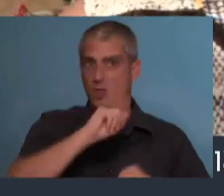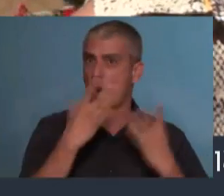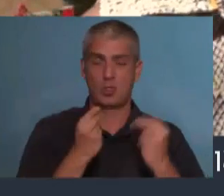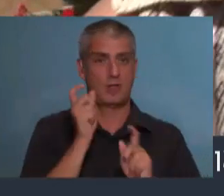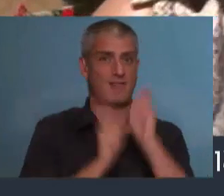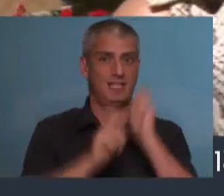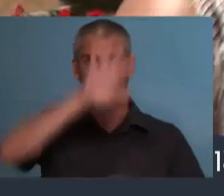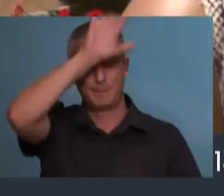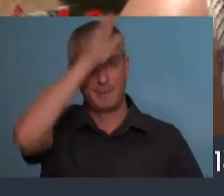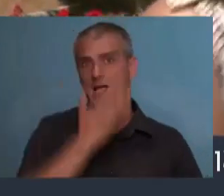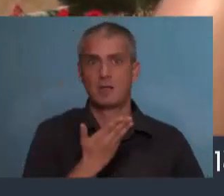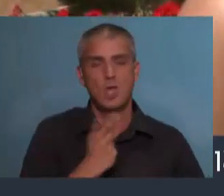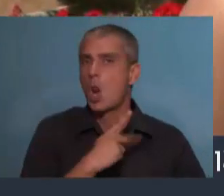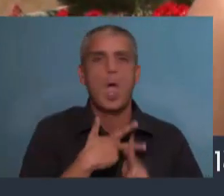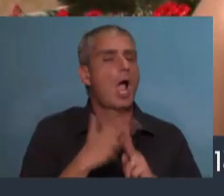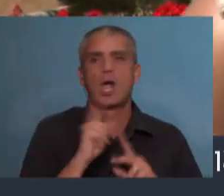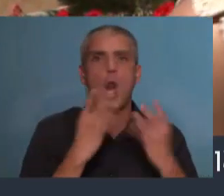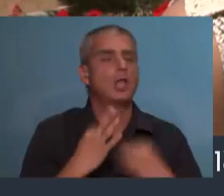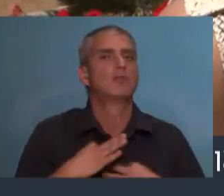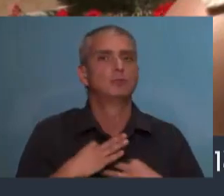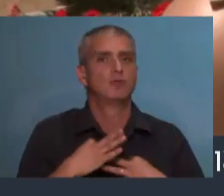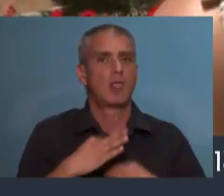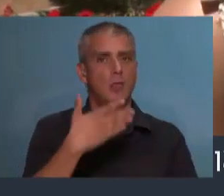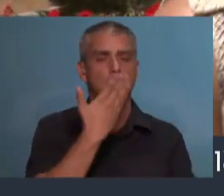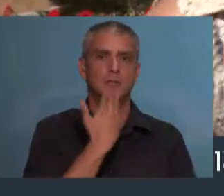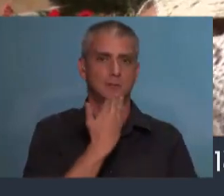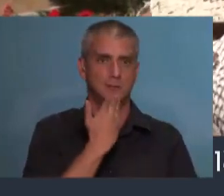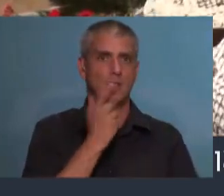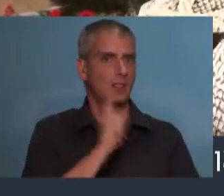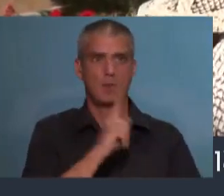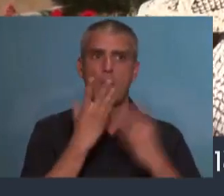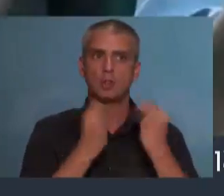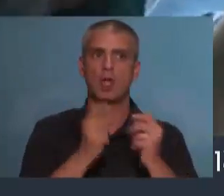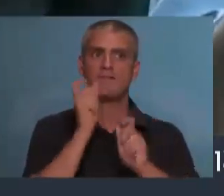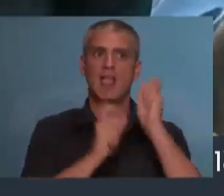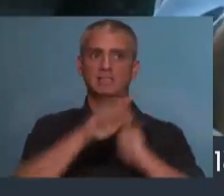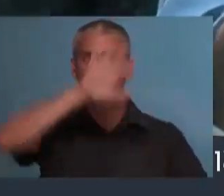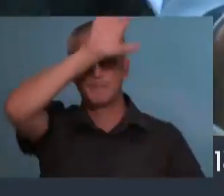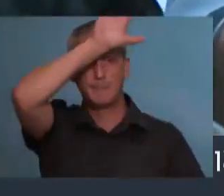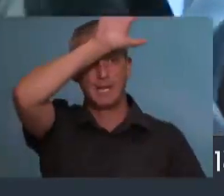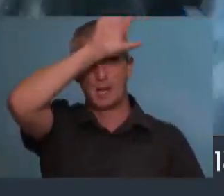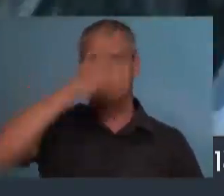לאזרחים האיראנים. הוא לא רק לא טוב לנו כמדינת ישראל, אבל הוא גם לא טוב לאזרחי איראן.